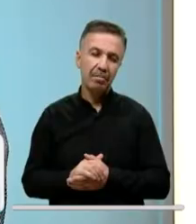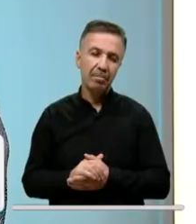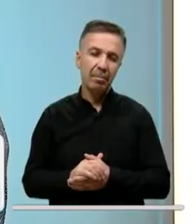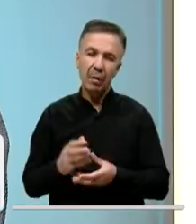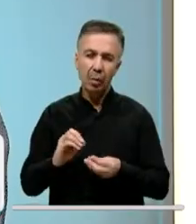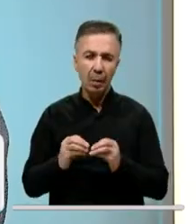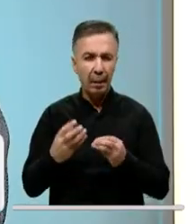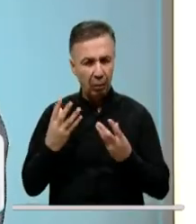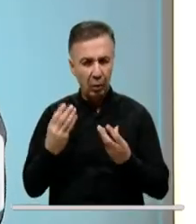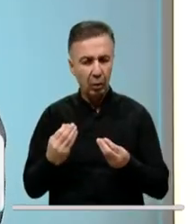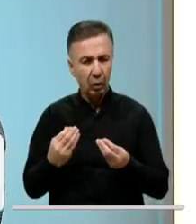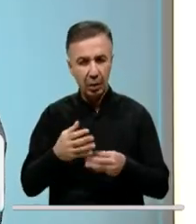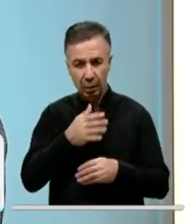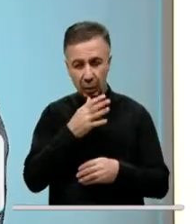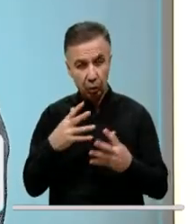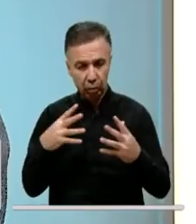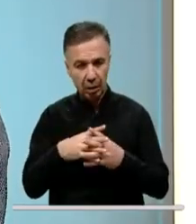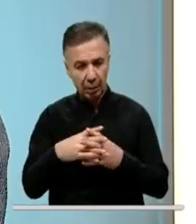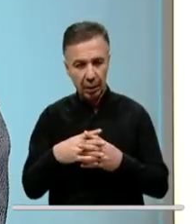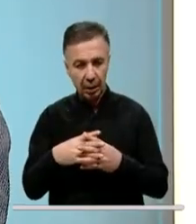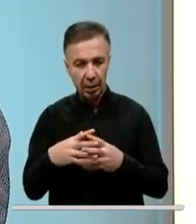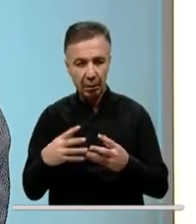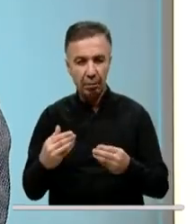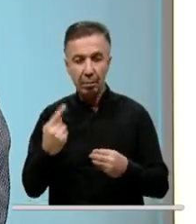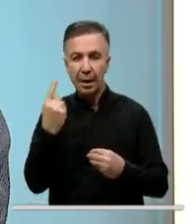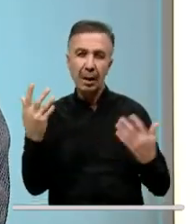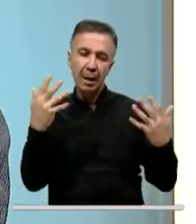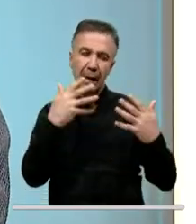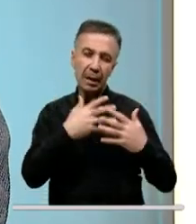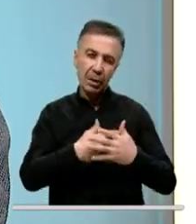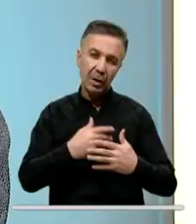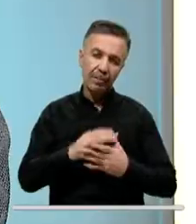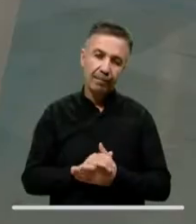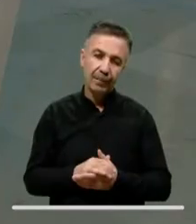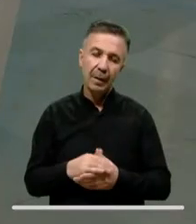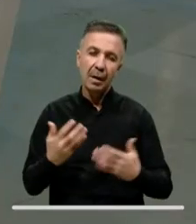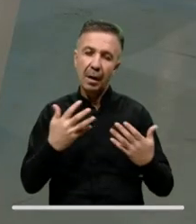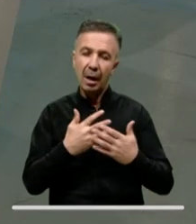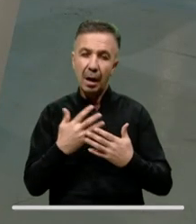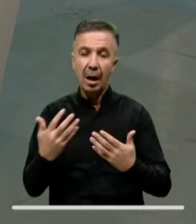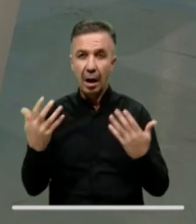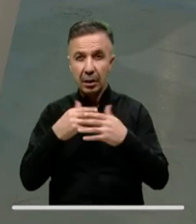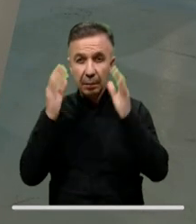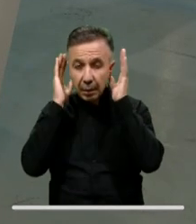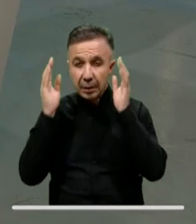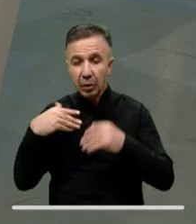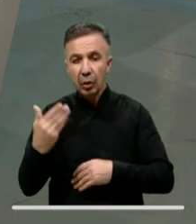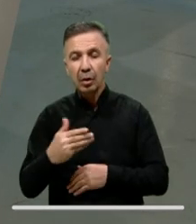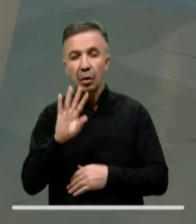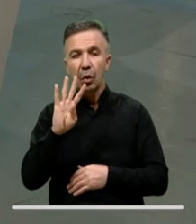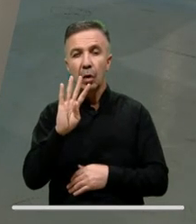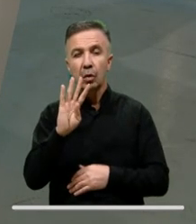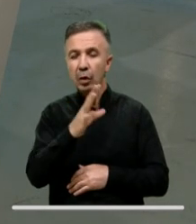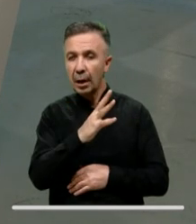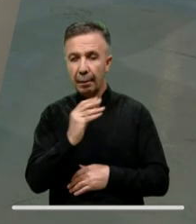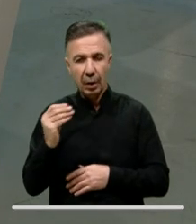problem olduğunu biz biliyoruz. Bir gece akşam namazından sonra 4 milyon